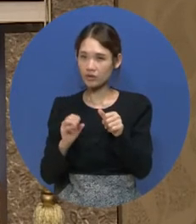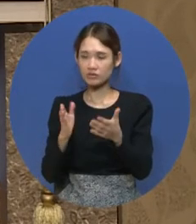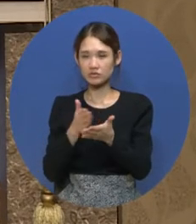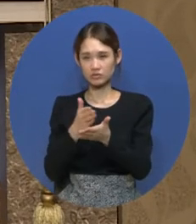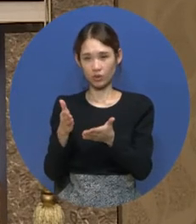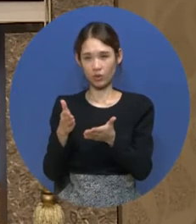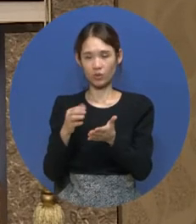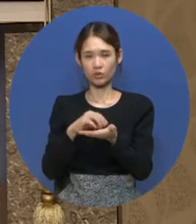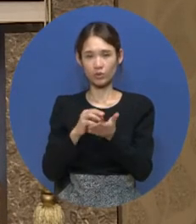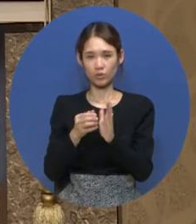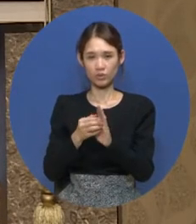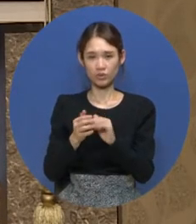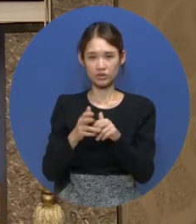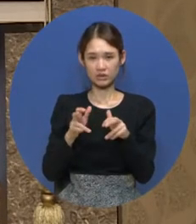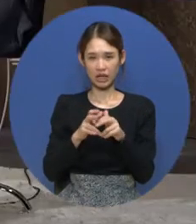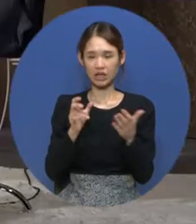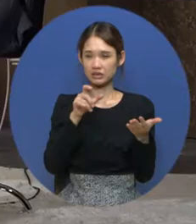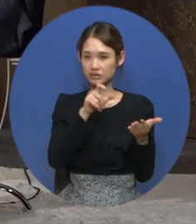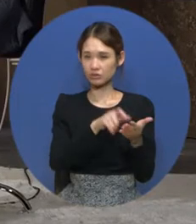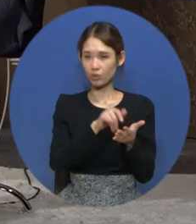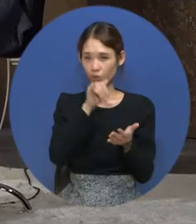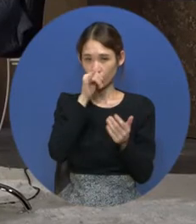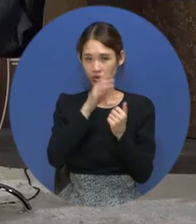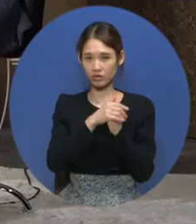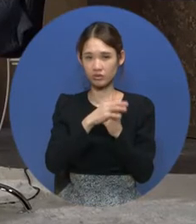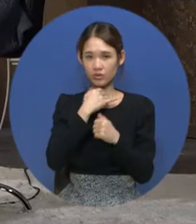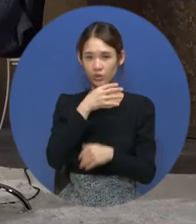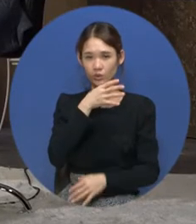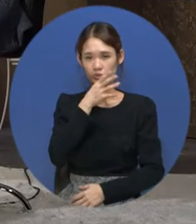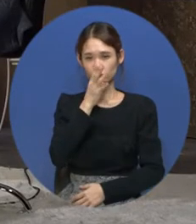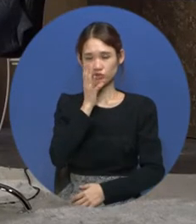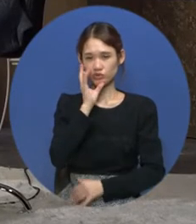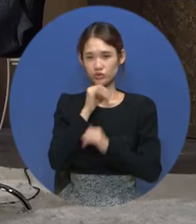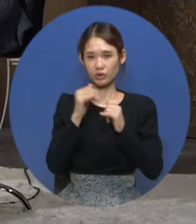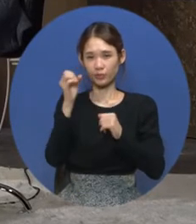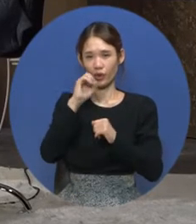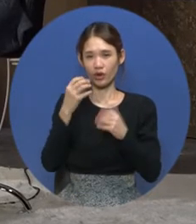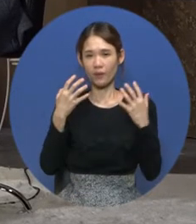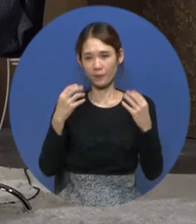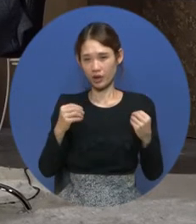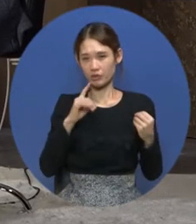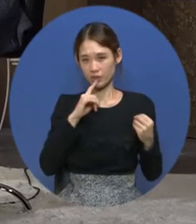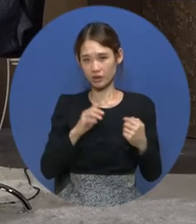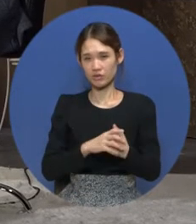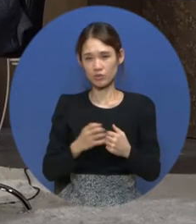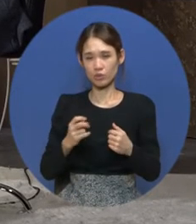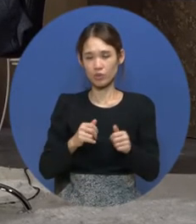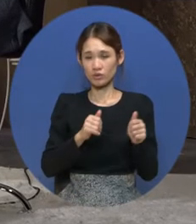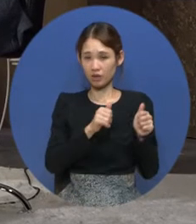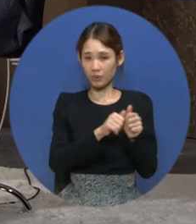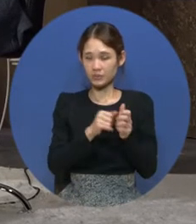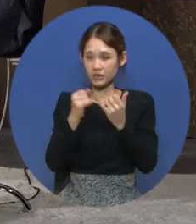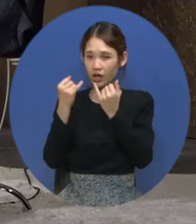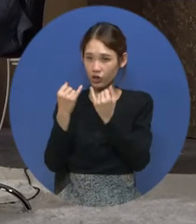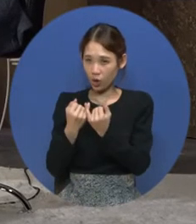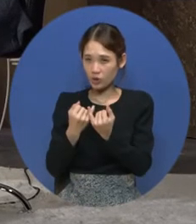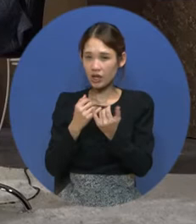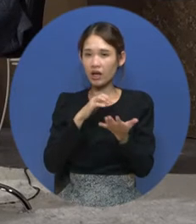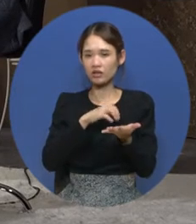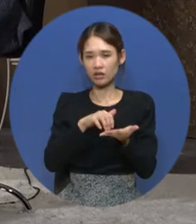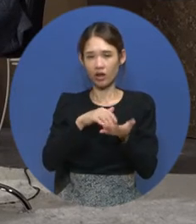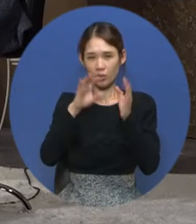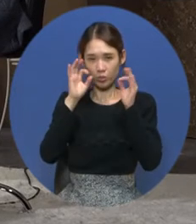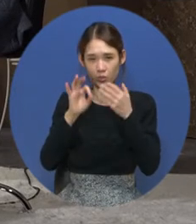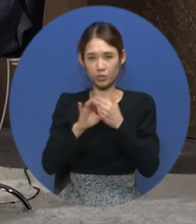장인들이 그렇게 등록되어 있습니다 고럼 살 비율이 상당히 높은 것을 알 수 있는데요 그리고 또 이제 남자 여자를 따졌을 때는